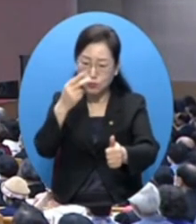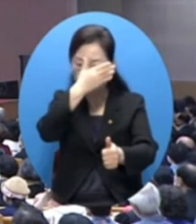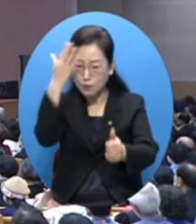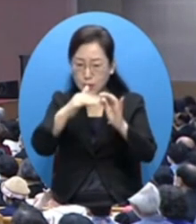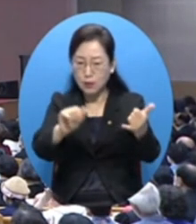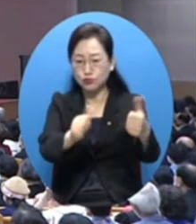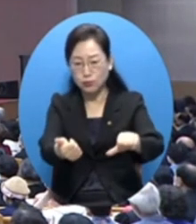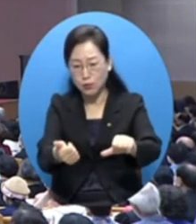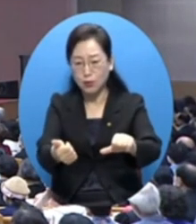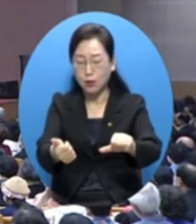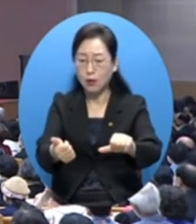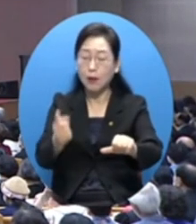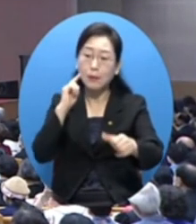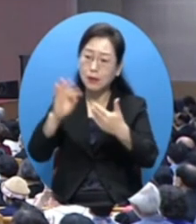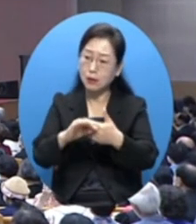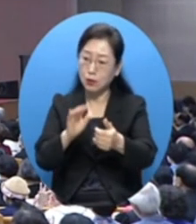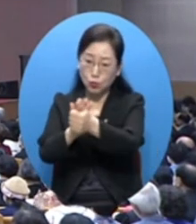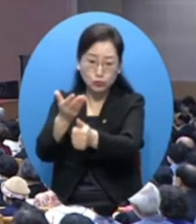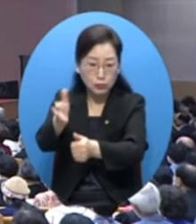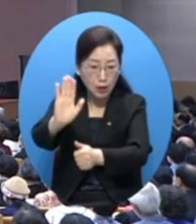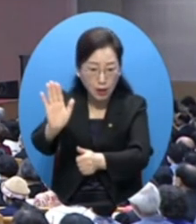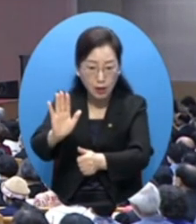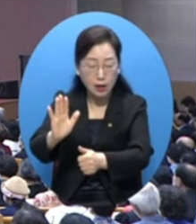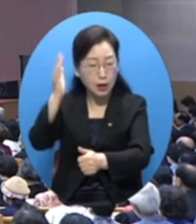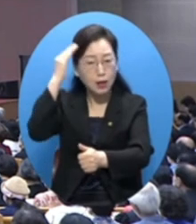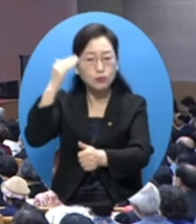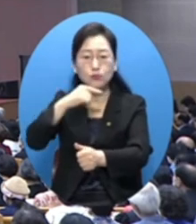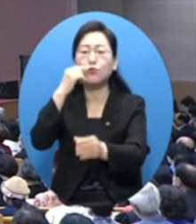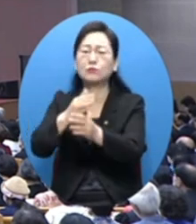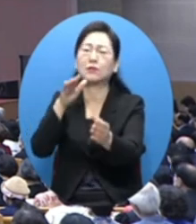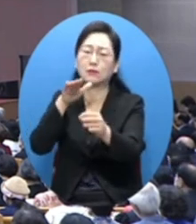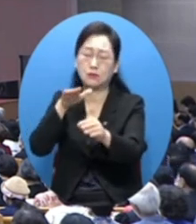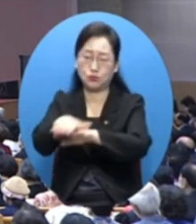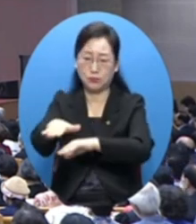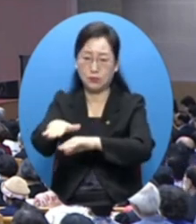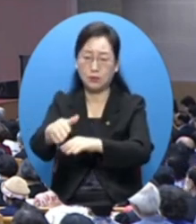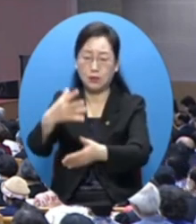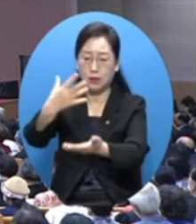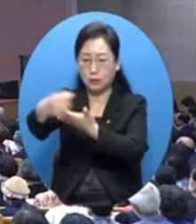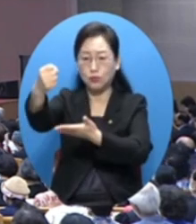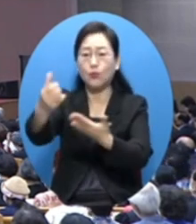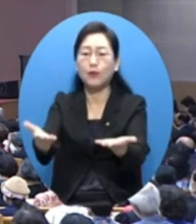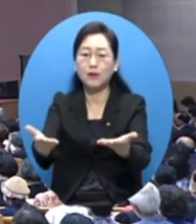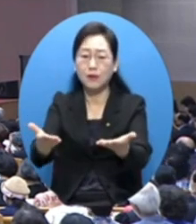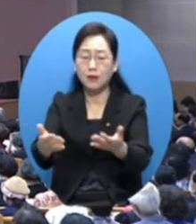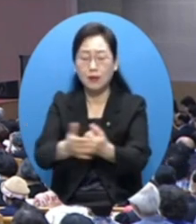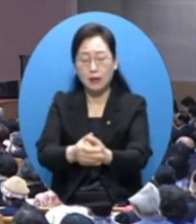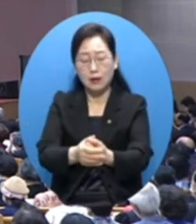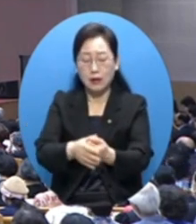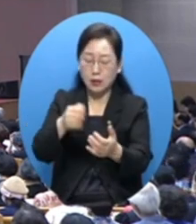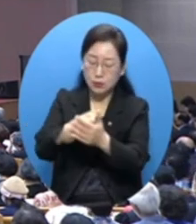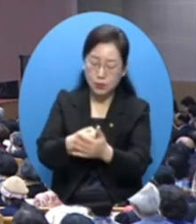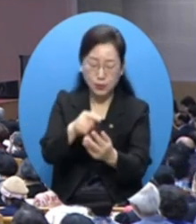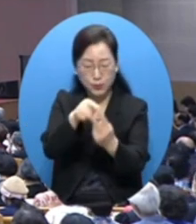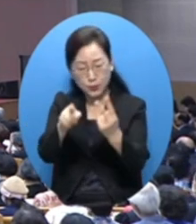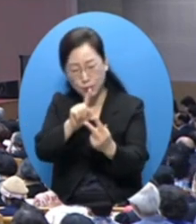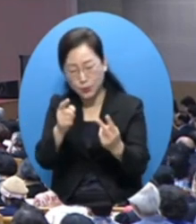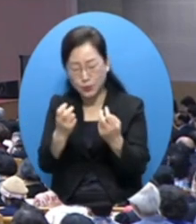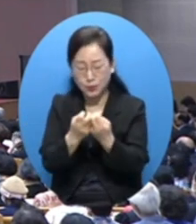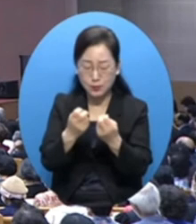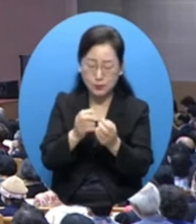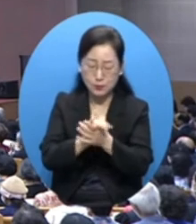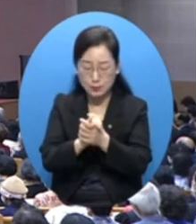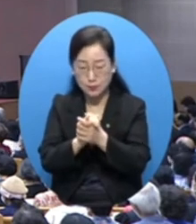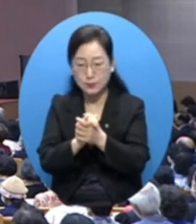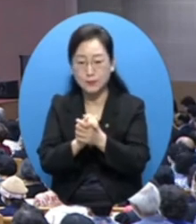것인데 그렇지 않으면 한 번도는 공산화되고 말 것이기 때문에 그는 결정을 내려야만 했습니다. 그는